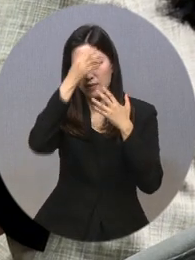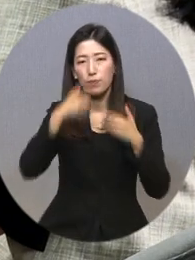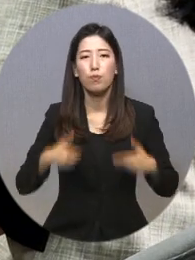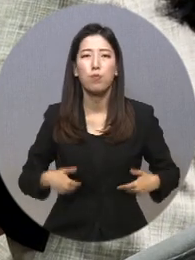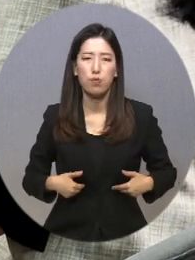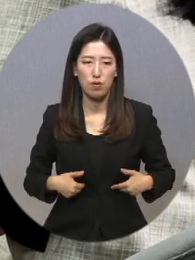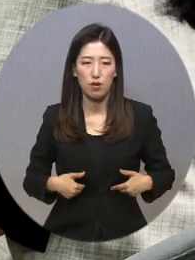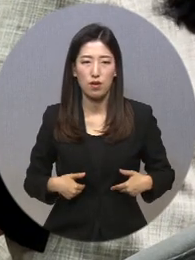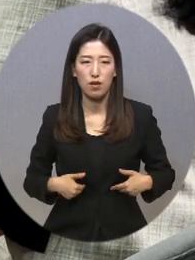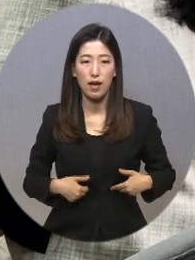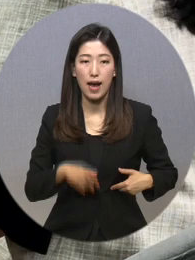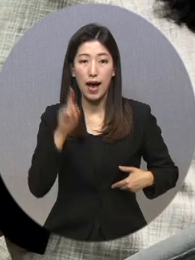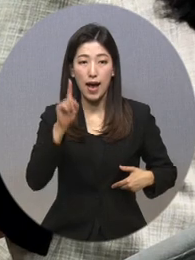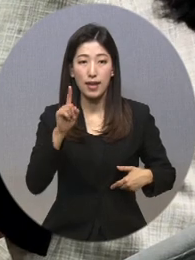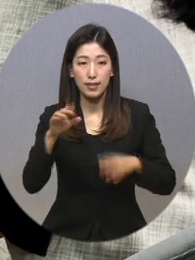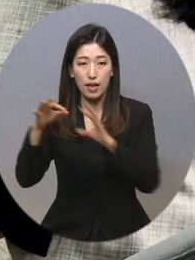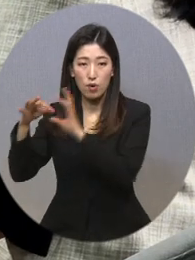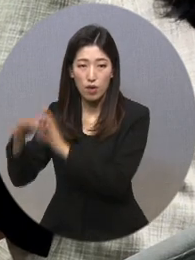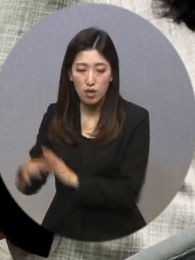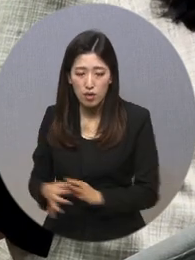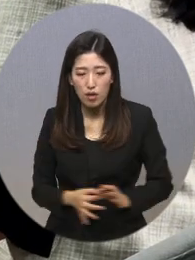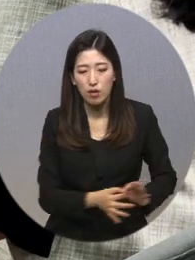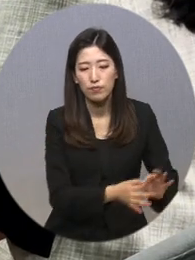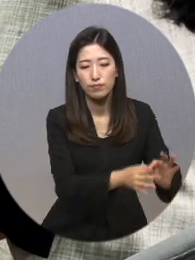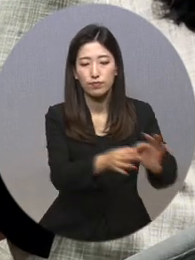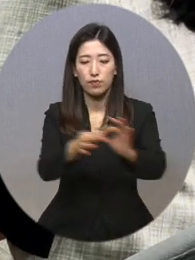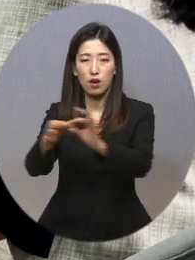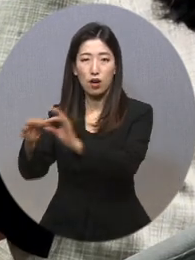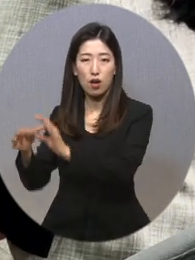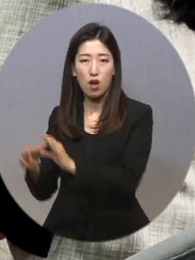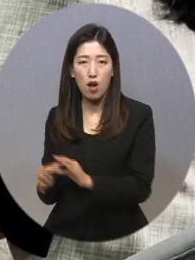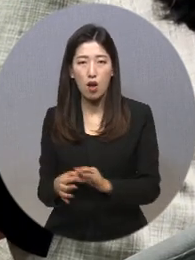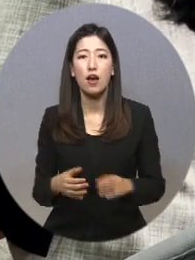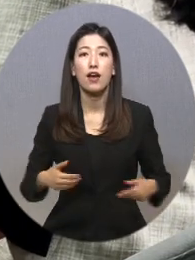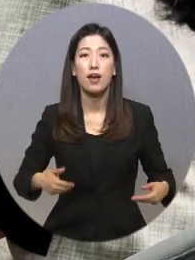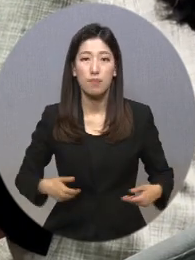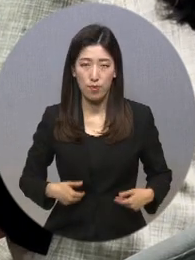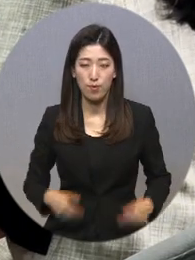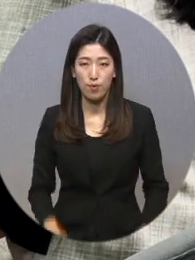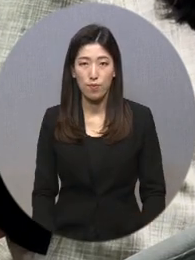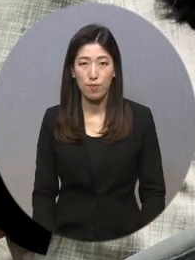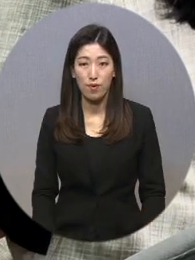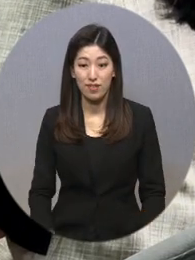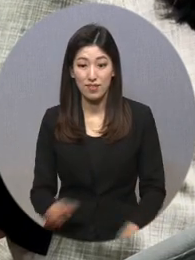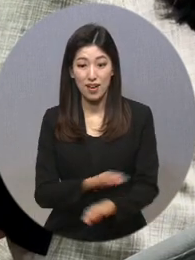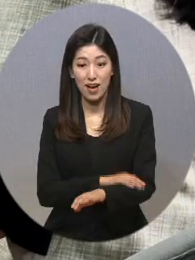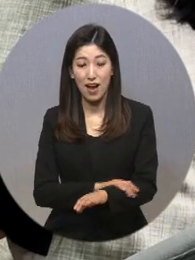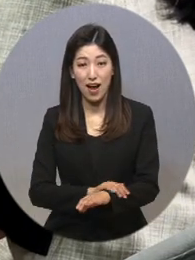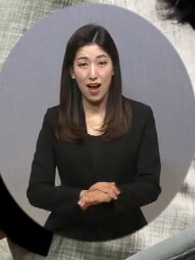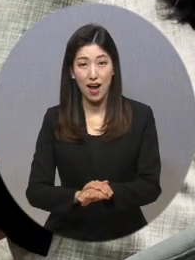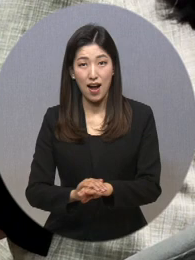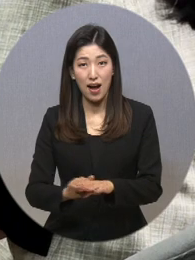환영으로 연결되어서 해야 된다든지 하는 부분들이 연결된다면 분명